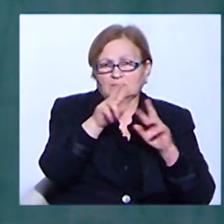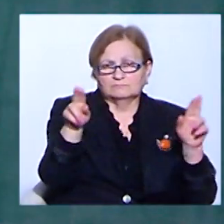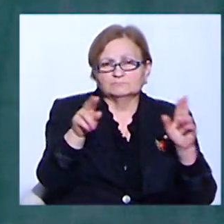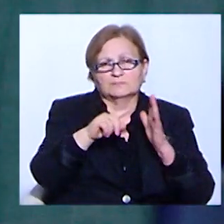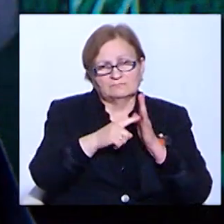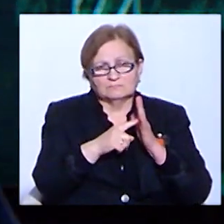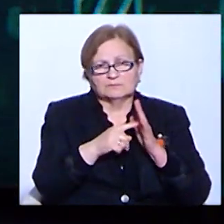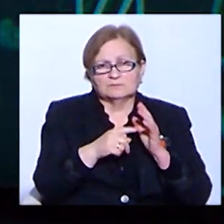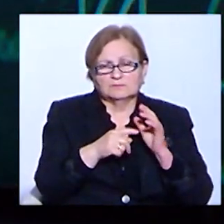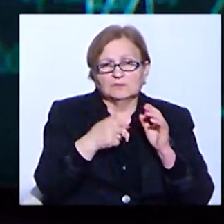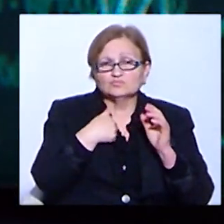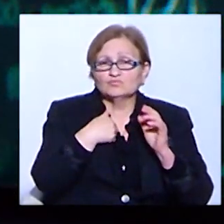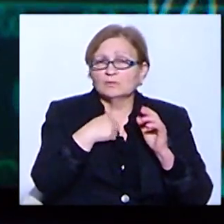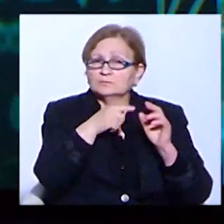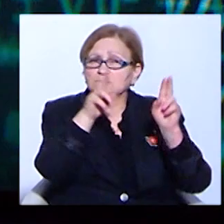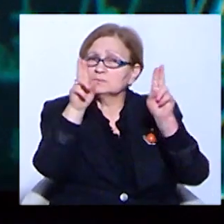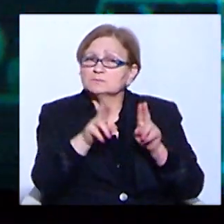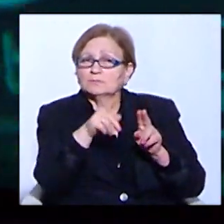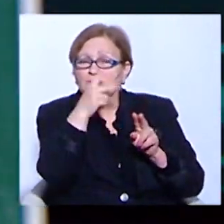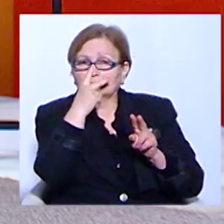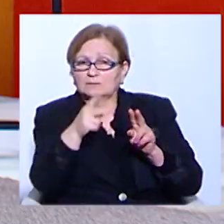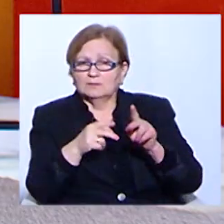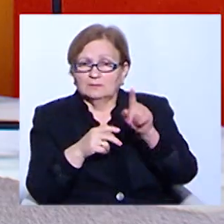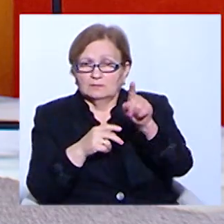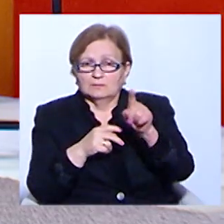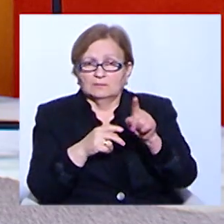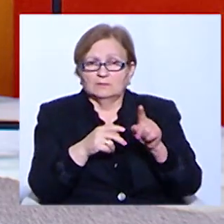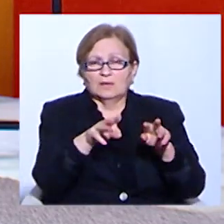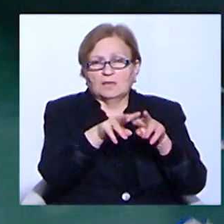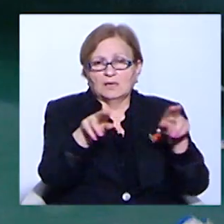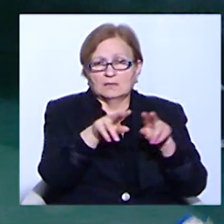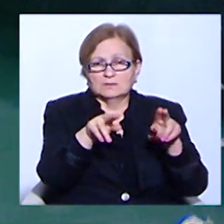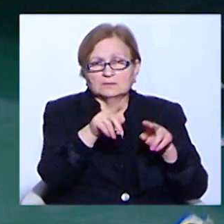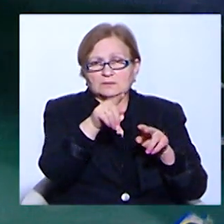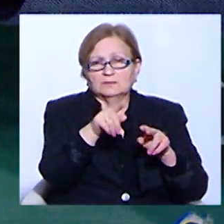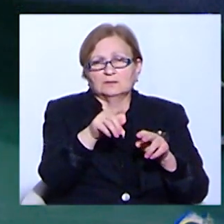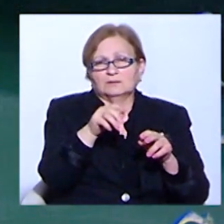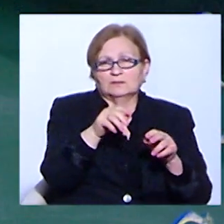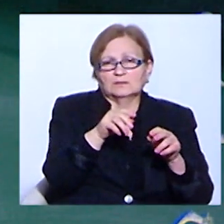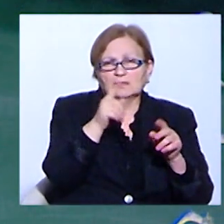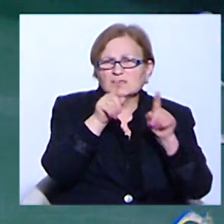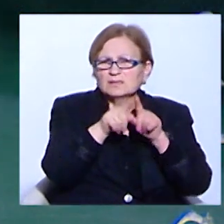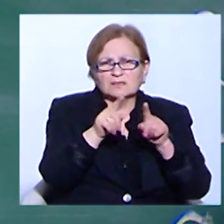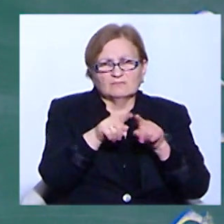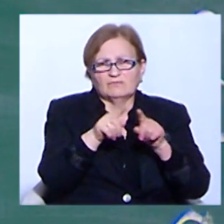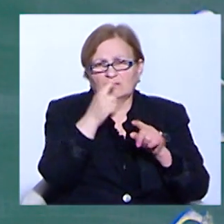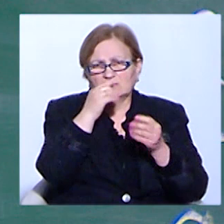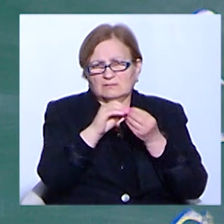1/2-ზე. ჩვენი წესის მიხედვით, ხო, როდესაც გამოდის, რომ ტოლფუძიანი ხარისხების ჯამი არის, ესე იგი იგივე ფუძე